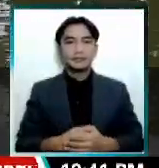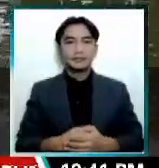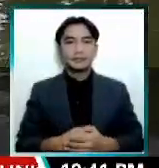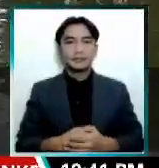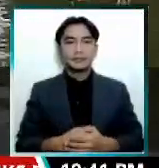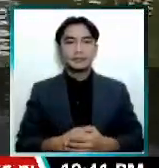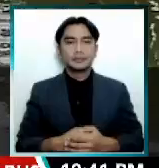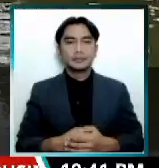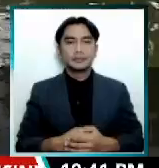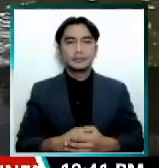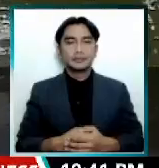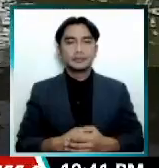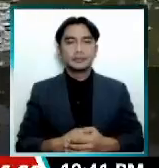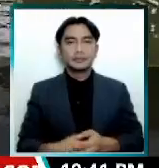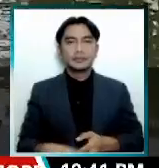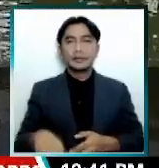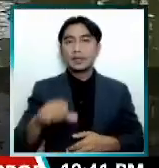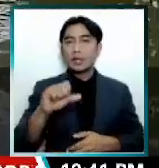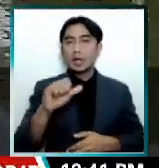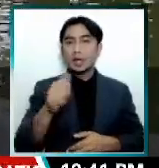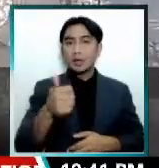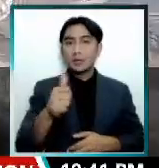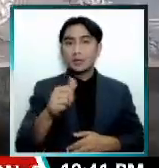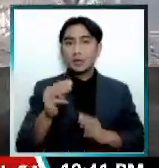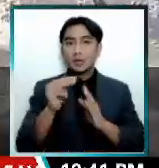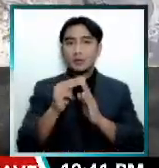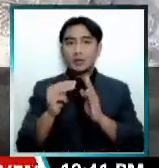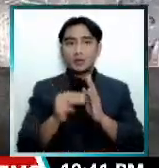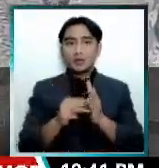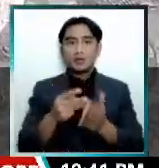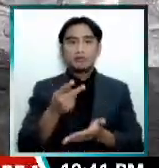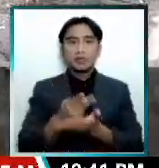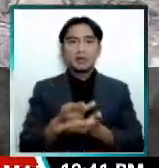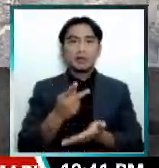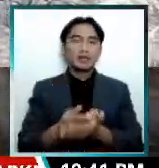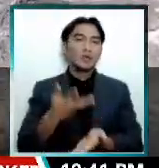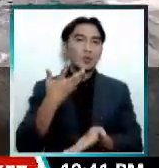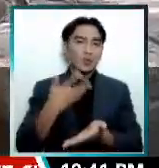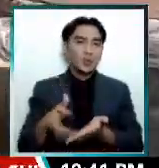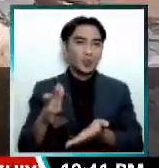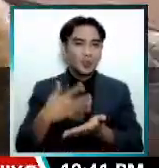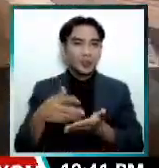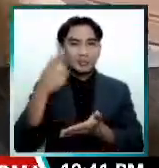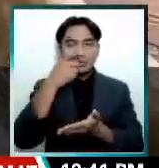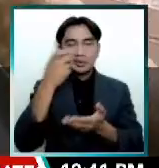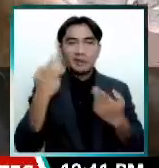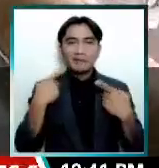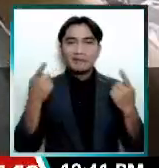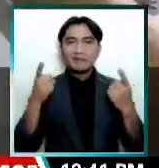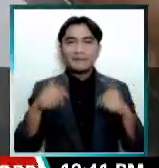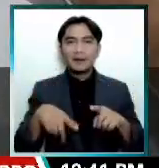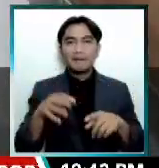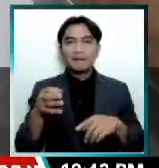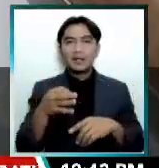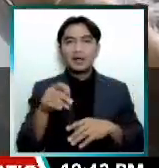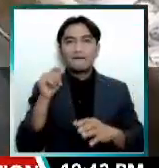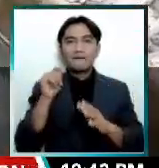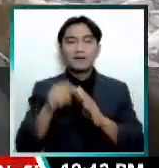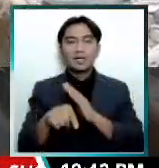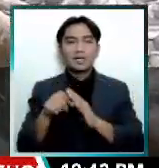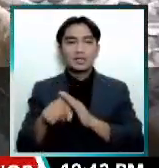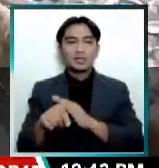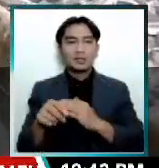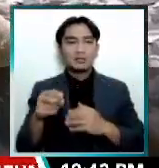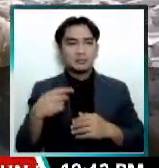Nasa 10 milyong pisong halaga ng tilapia di napakinabangan dahil sa fish kill. Nitong Miyerkules, unang napansin ng mga